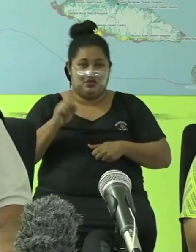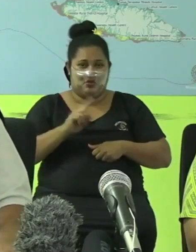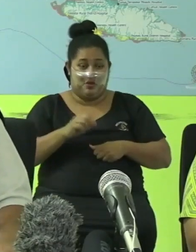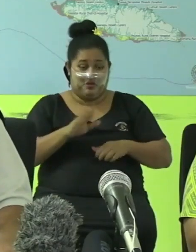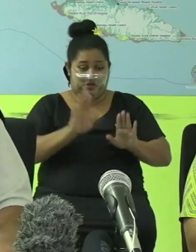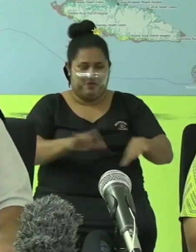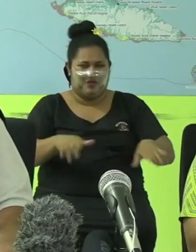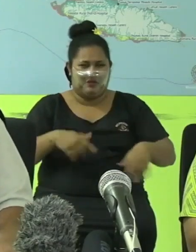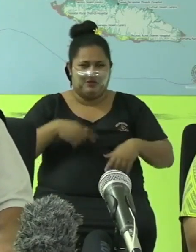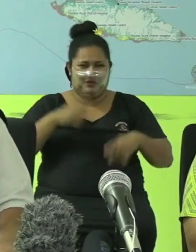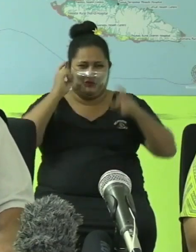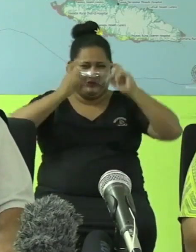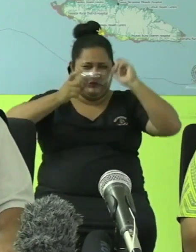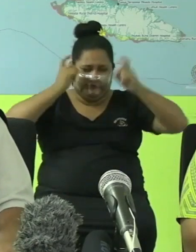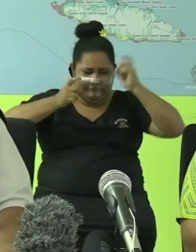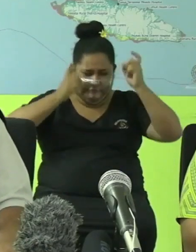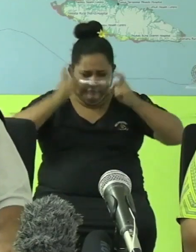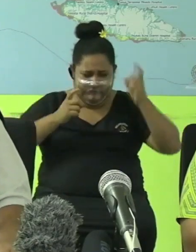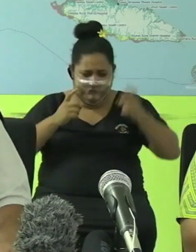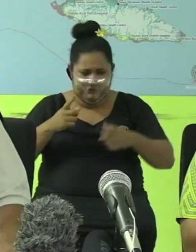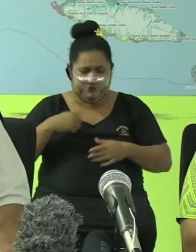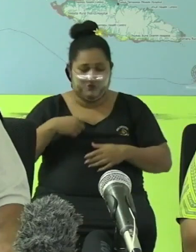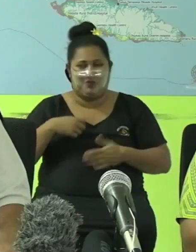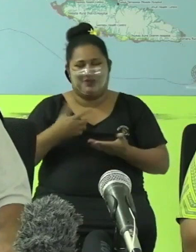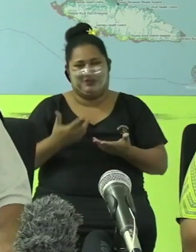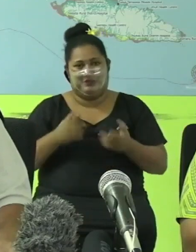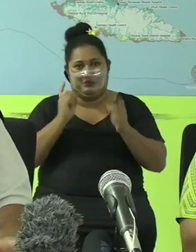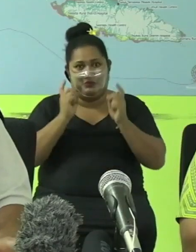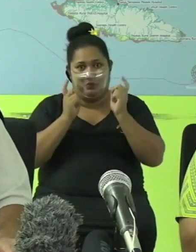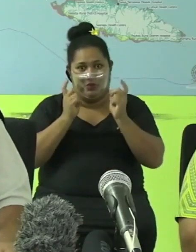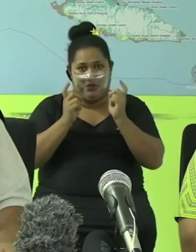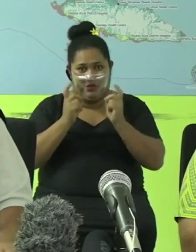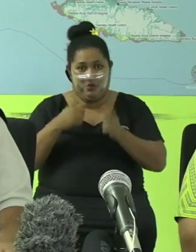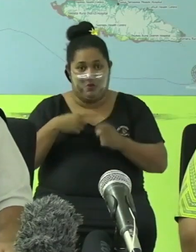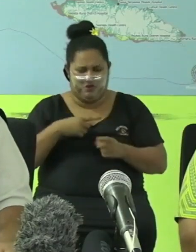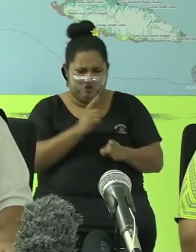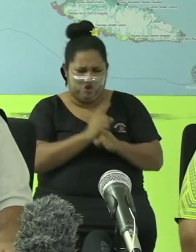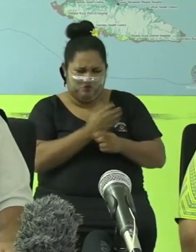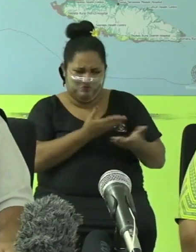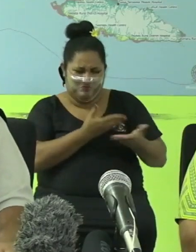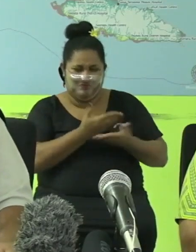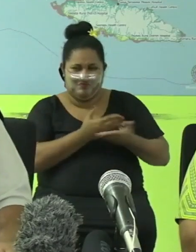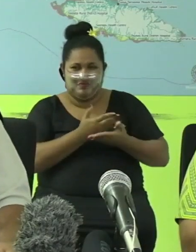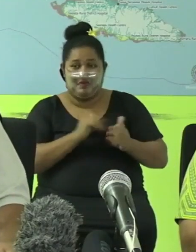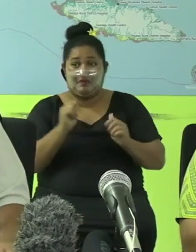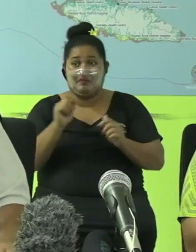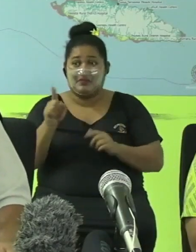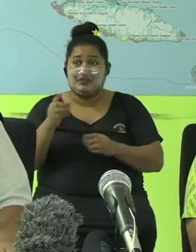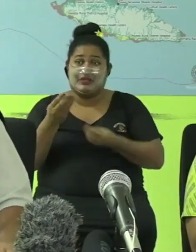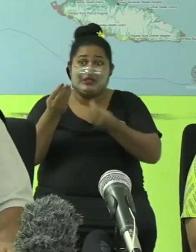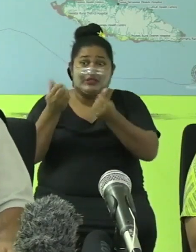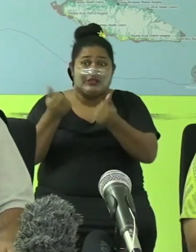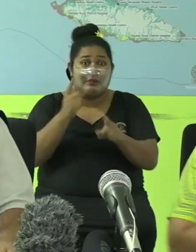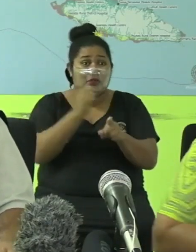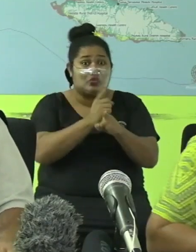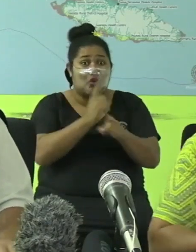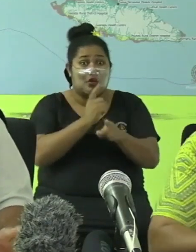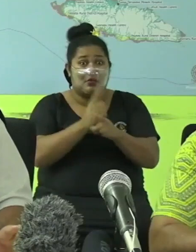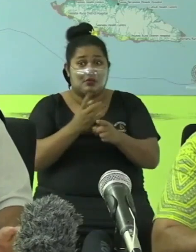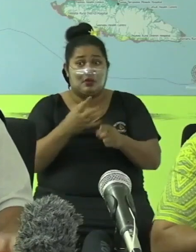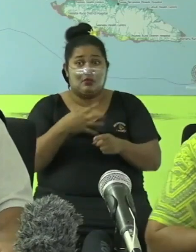depress o mea ia pule iai ia whatatano fo i sa matou talano nei manisi ua maua e